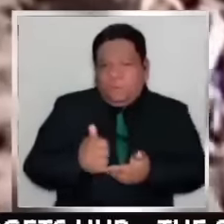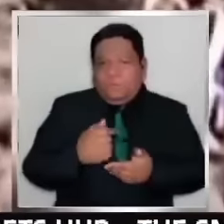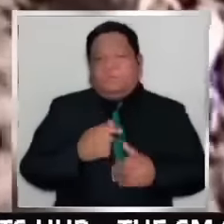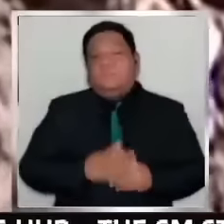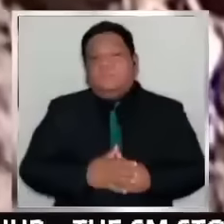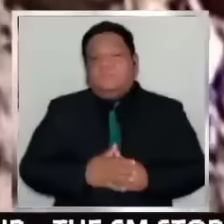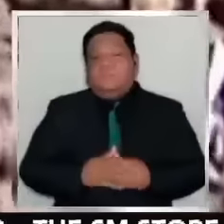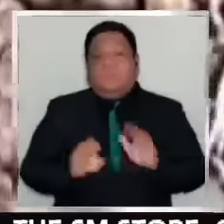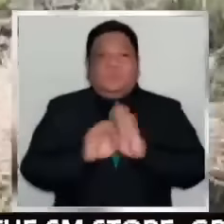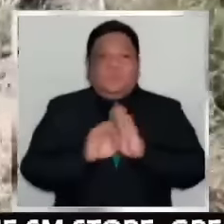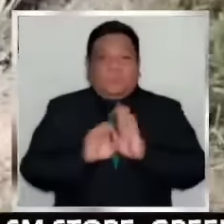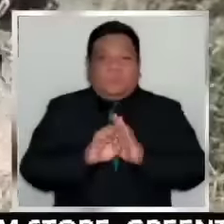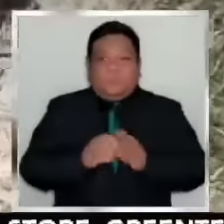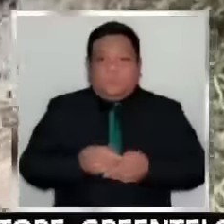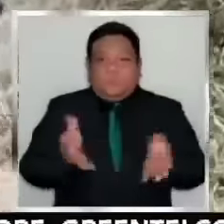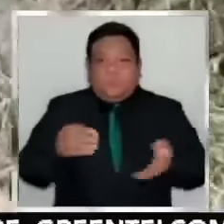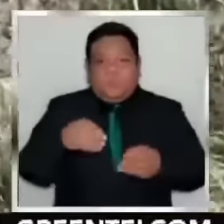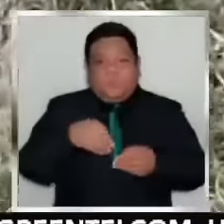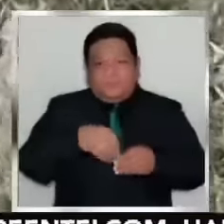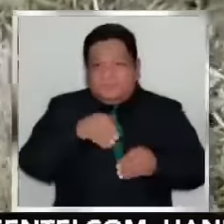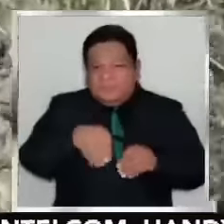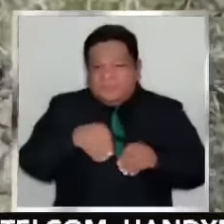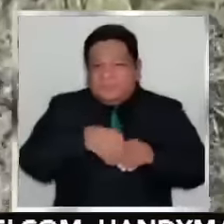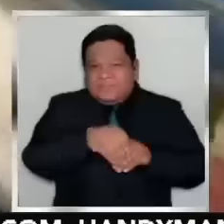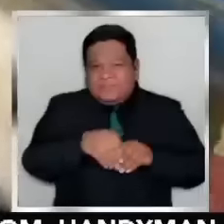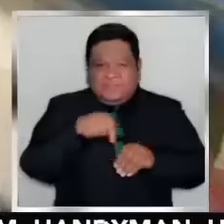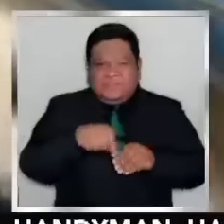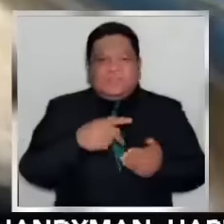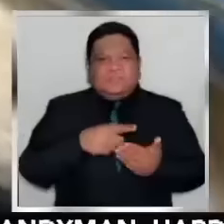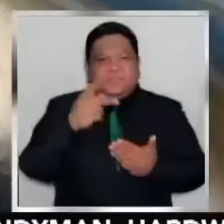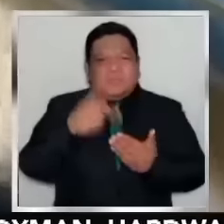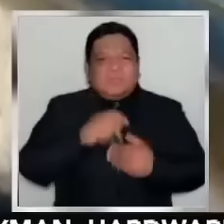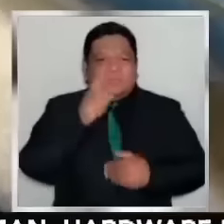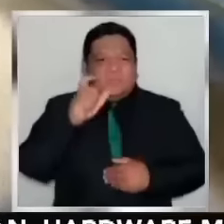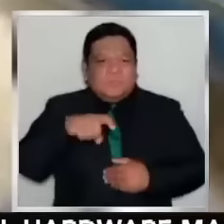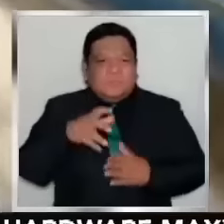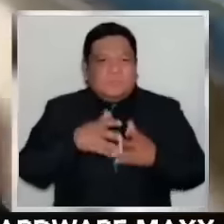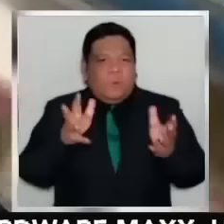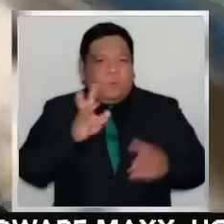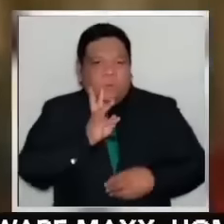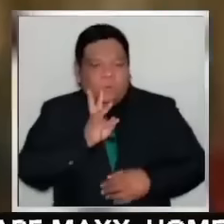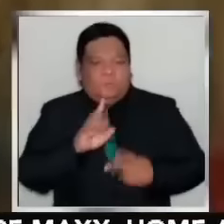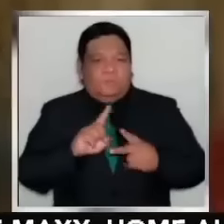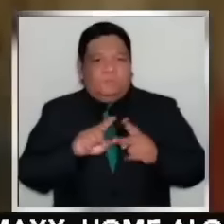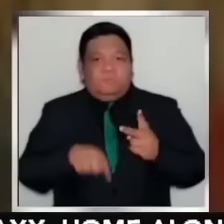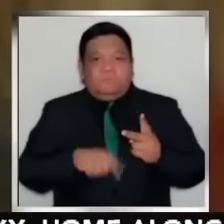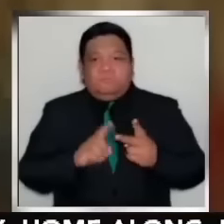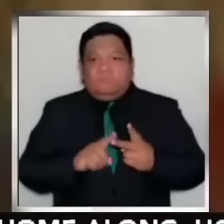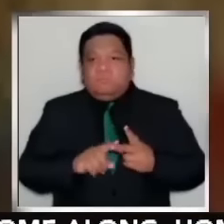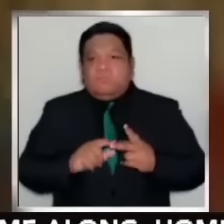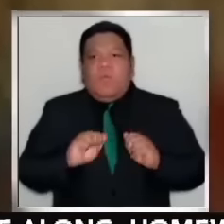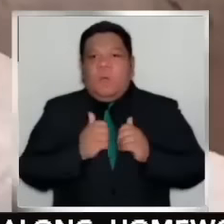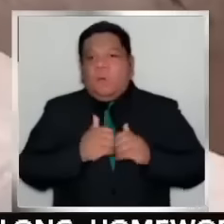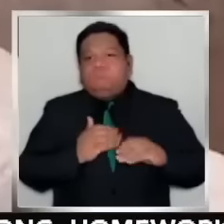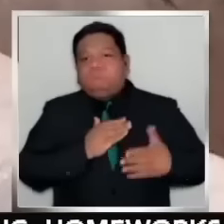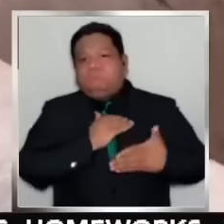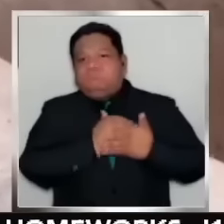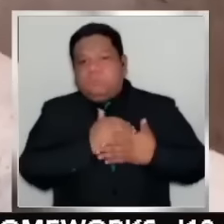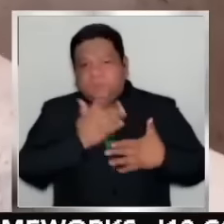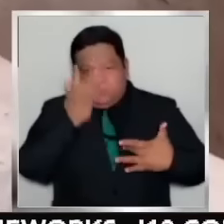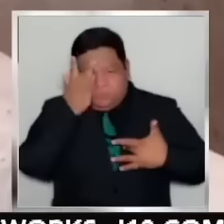o binhi ng mga halamang hindi nangangailangan ng maraming tubig. At pagpigil sa pagkalat ng sakit na mga hayop sa pamamagitan ng